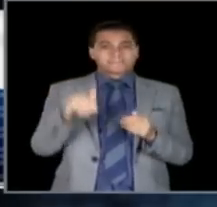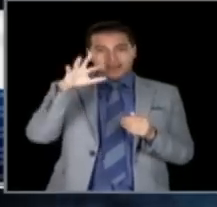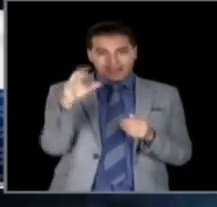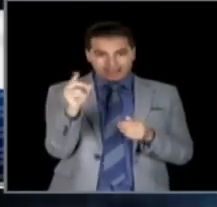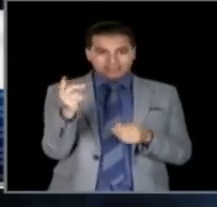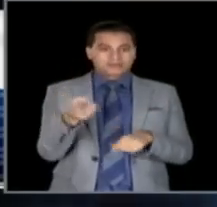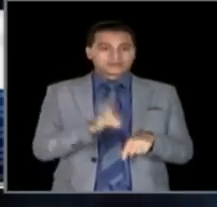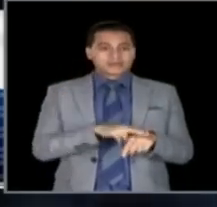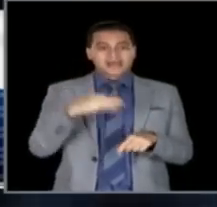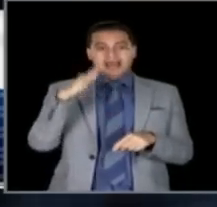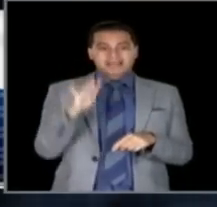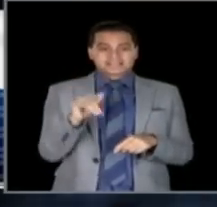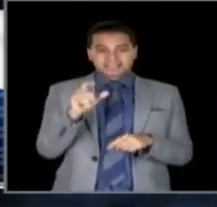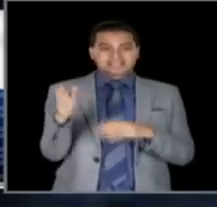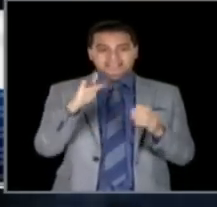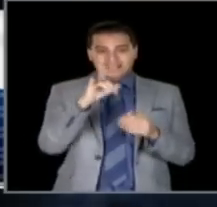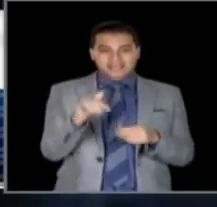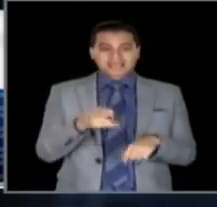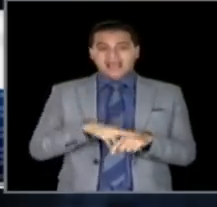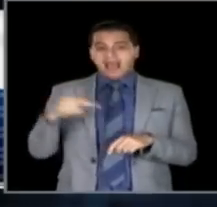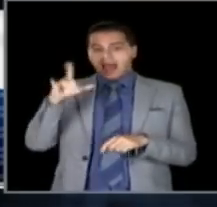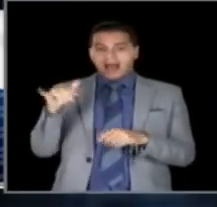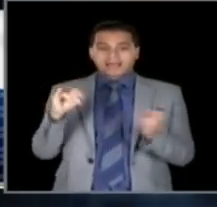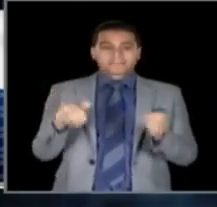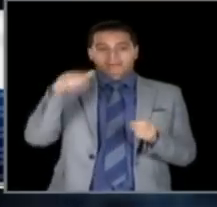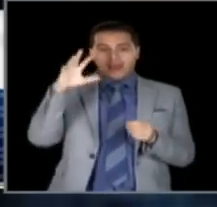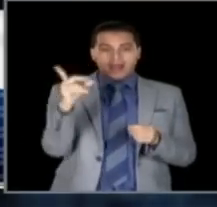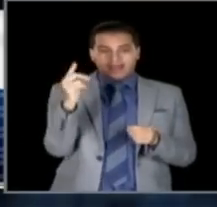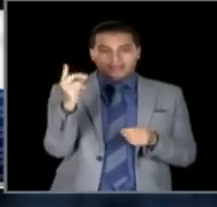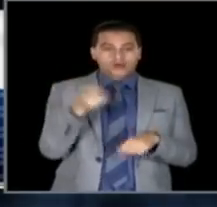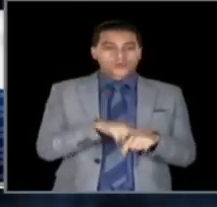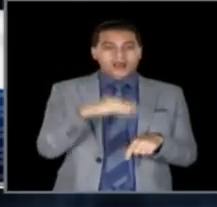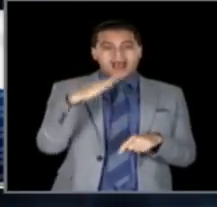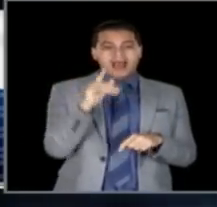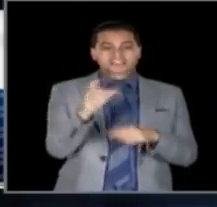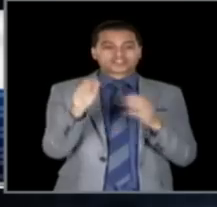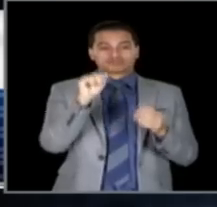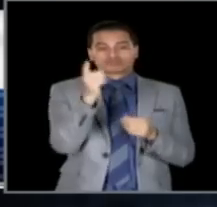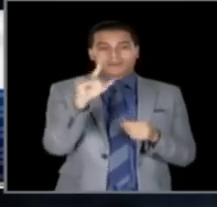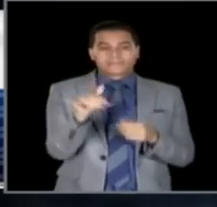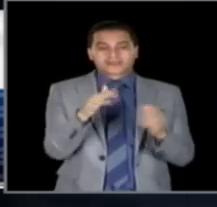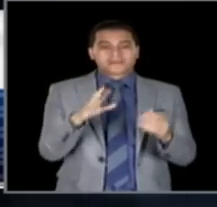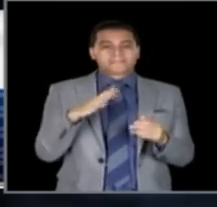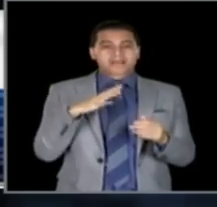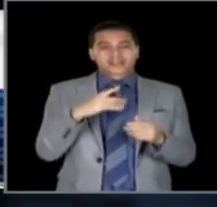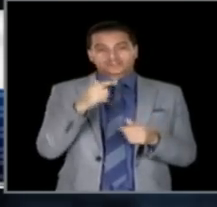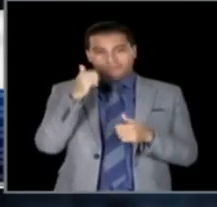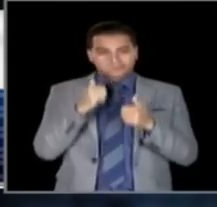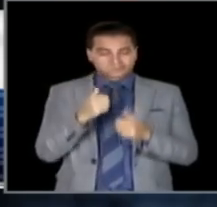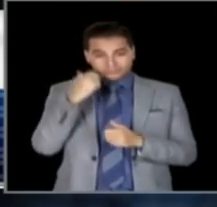أحمد ماهر، حسين سري، علي ماهر، حسن صبري باشا.